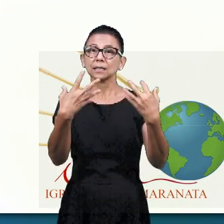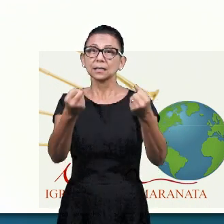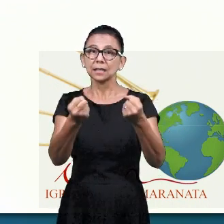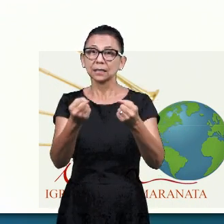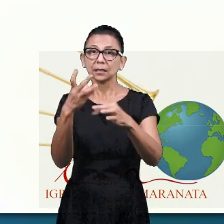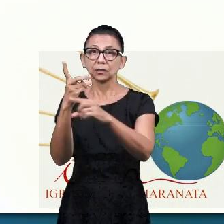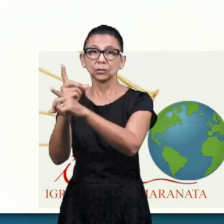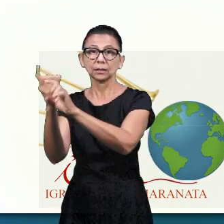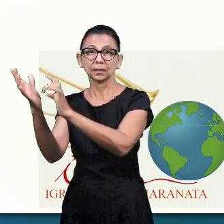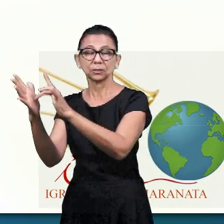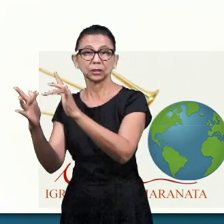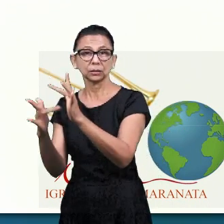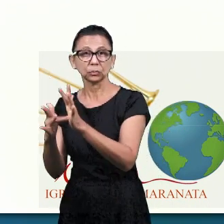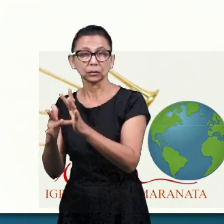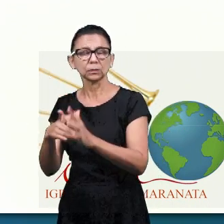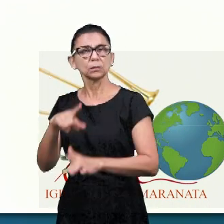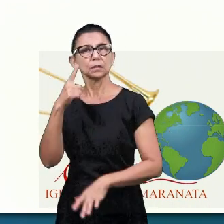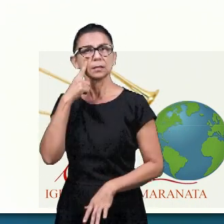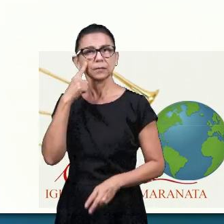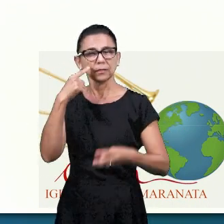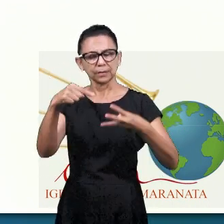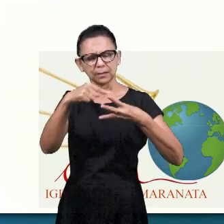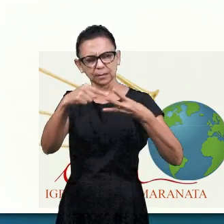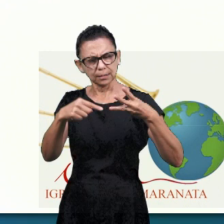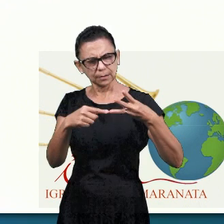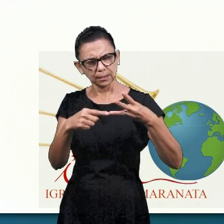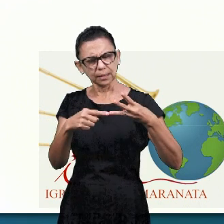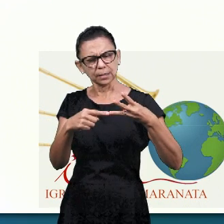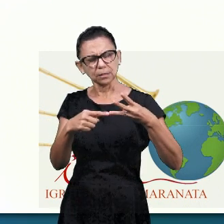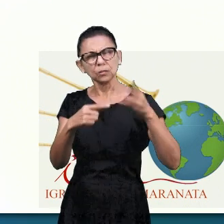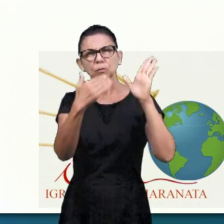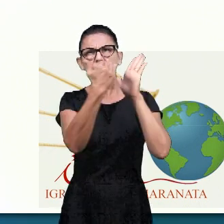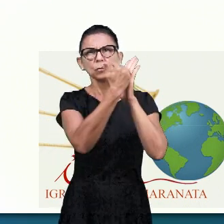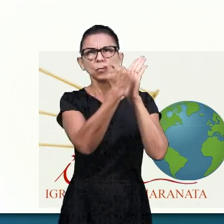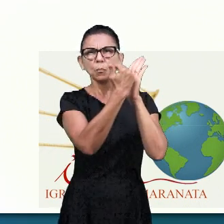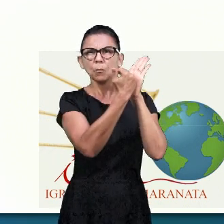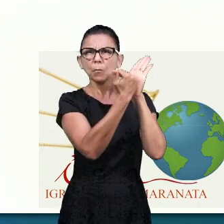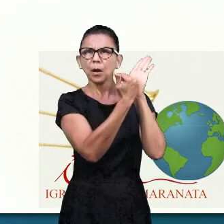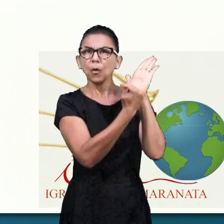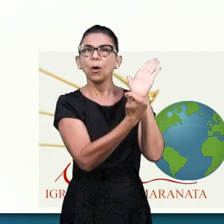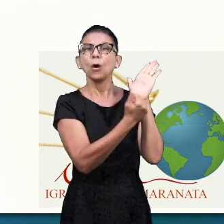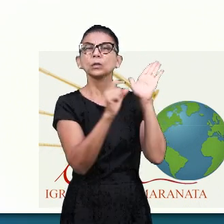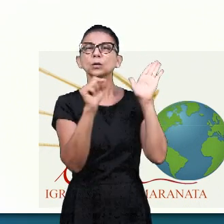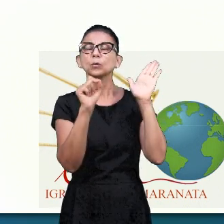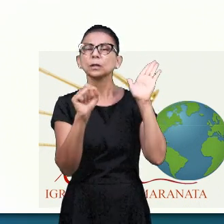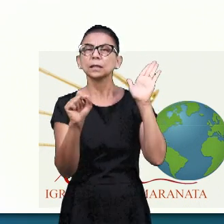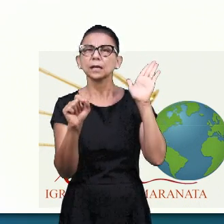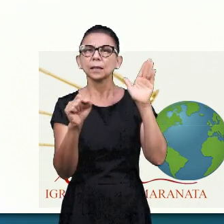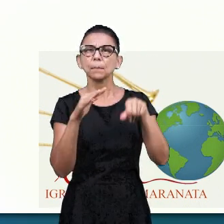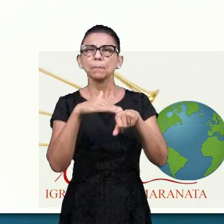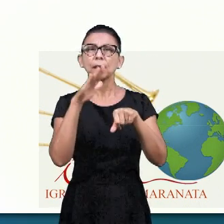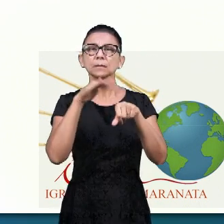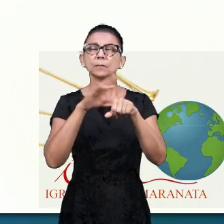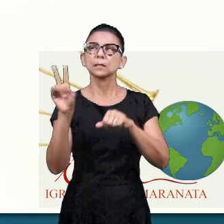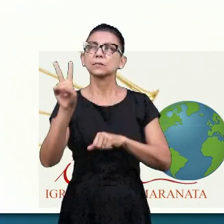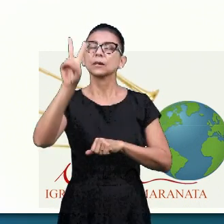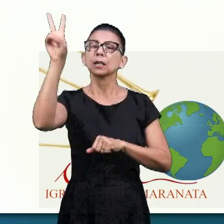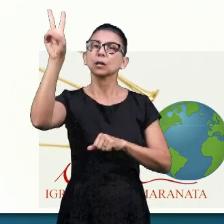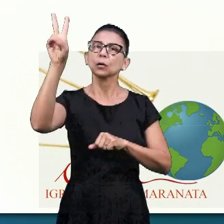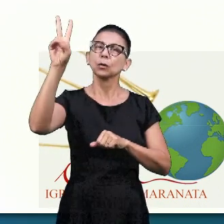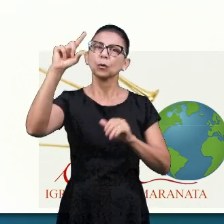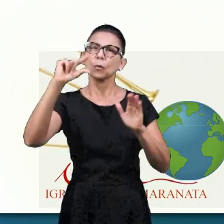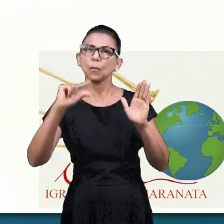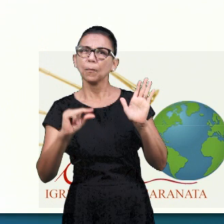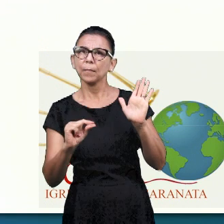le Seigneur Jésus. Donc, vous allez identifier 3 choses et les mettre dans un ordre de valeur. Qu'est-ce qui avait plus